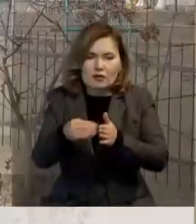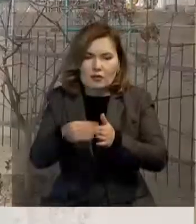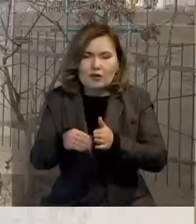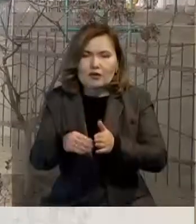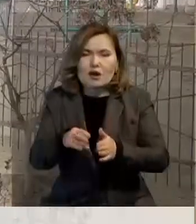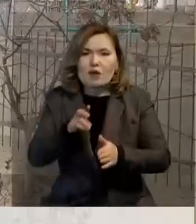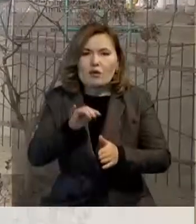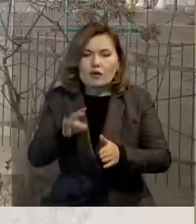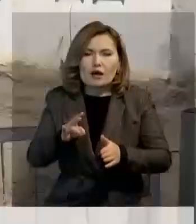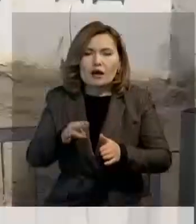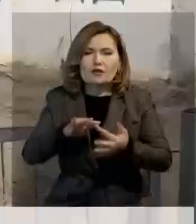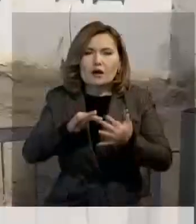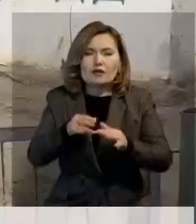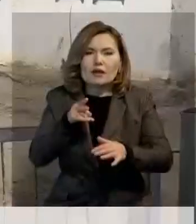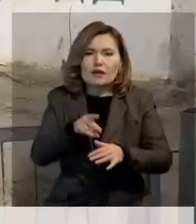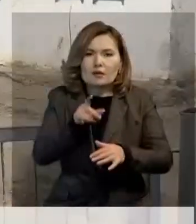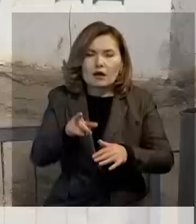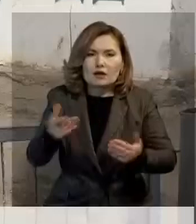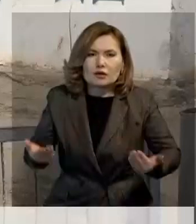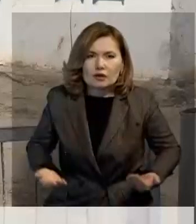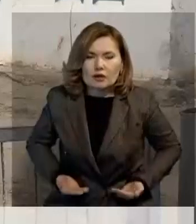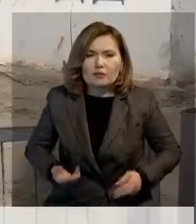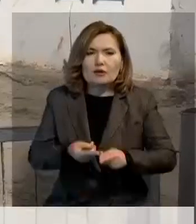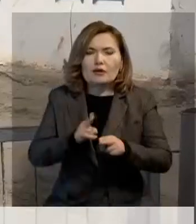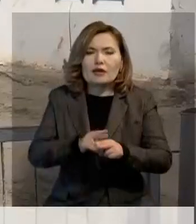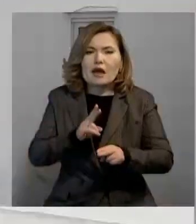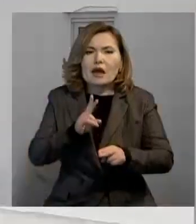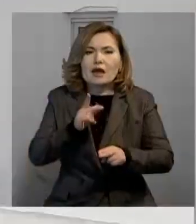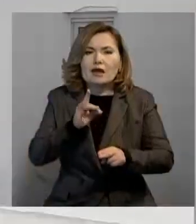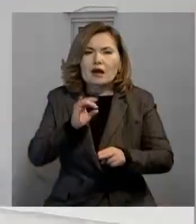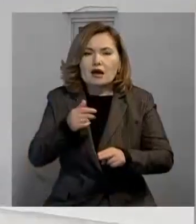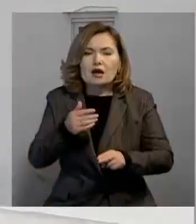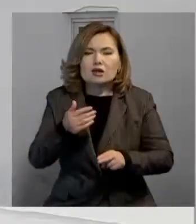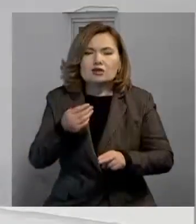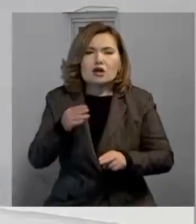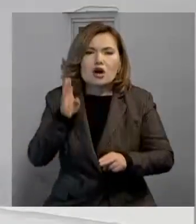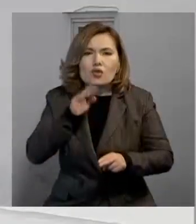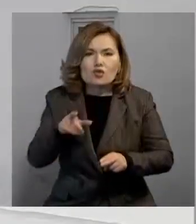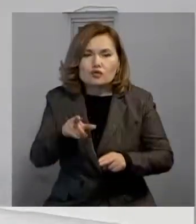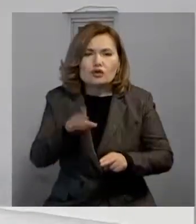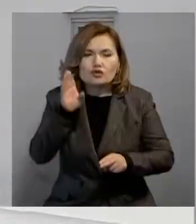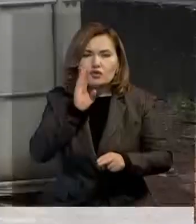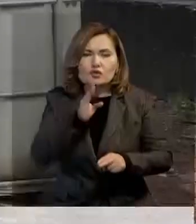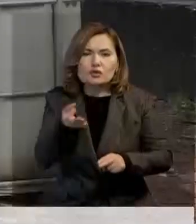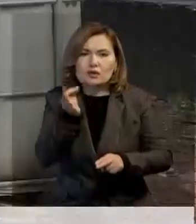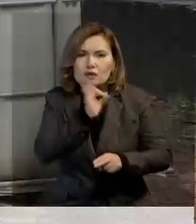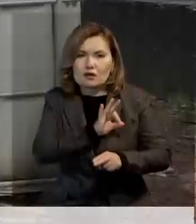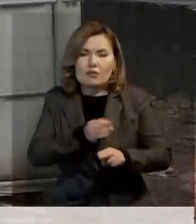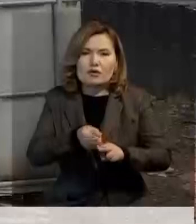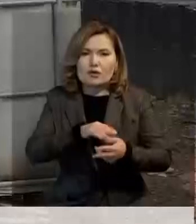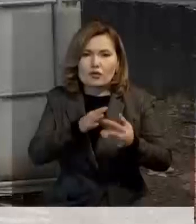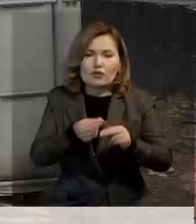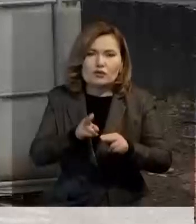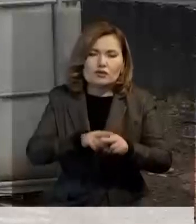Бөкейхан ауылында 2000-ға жуық тұрғын бар. Бәрі іргедегі Қиғаш өзенінен су алып ішіп отыр. Тазартылмаған тіршілік нәрін тұтынатын ауыл адамдары